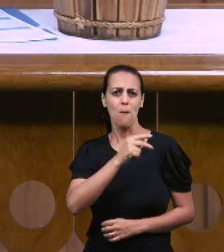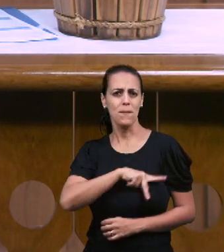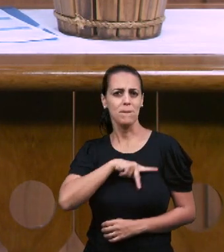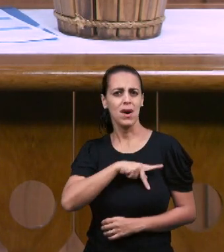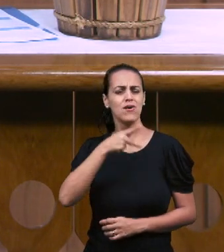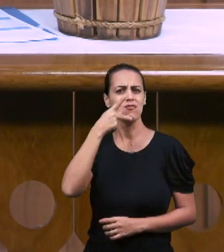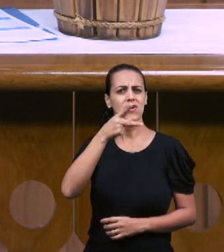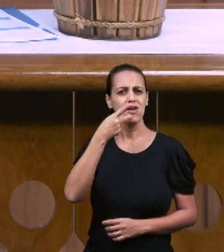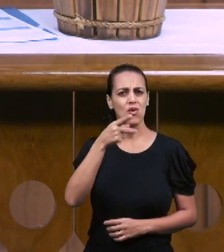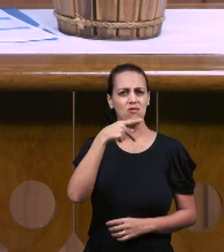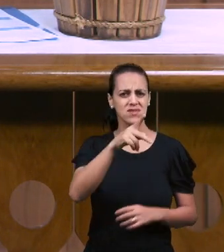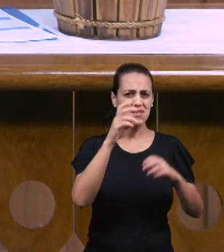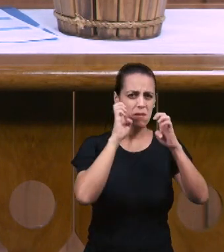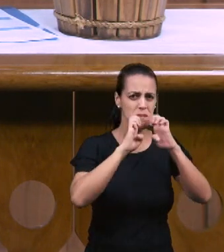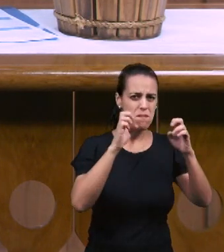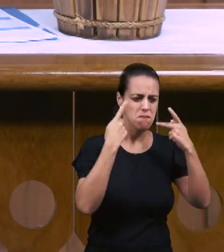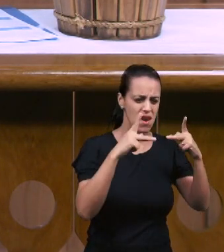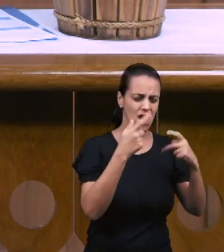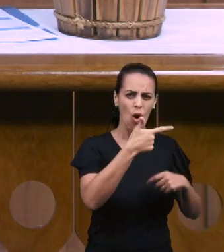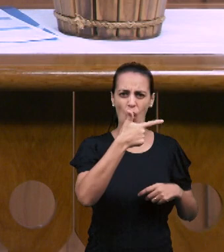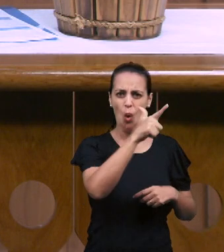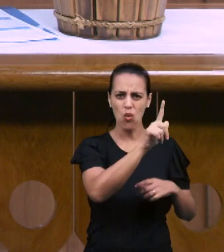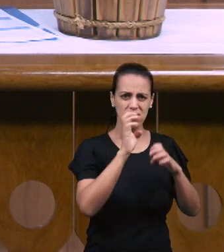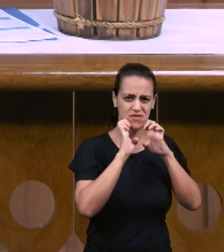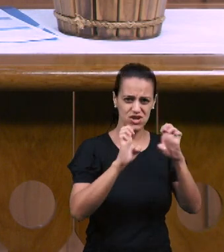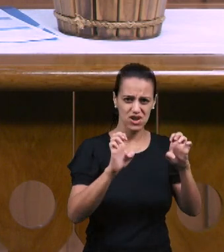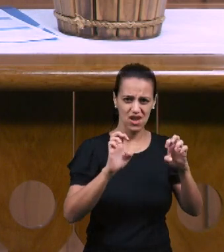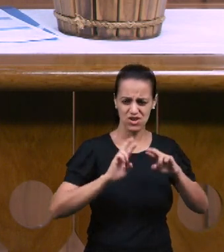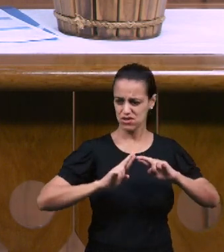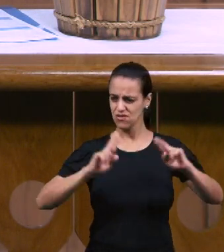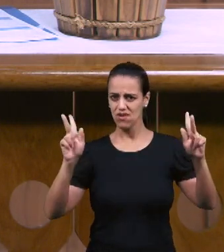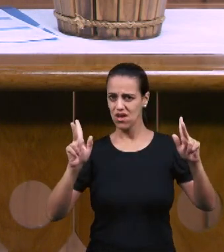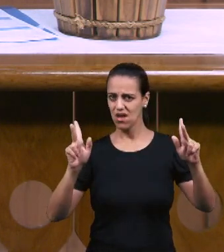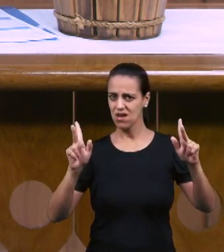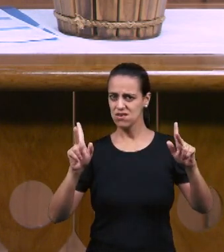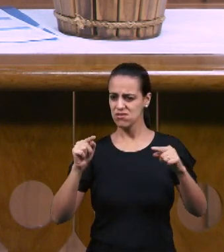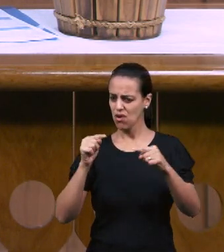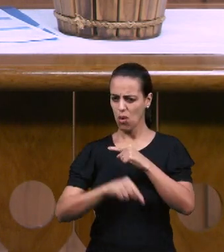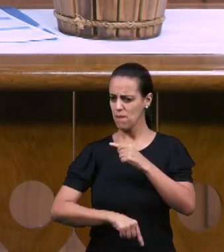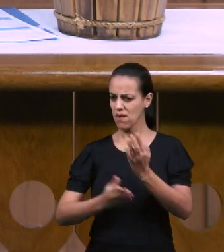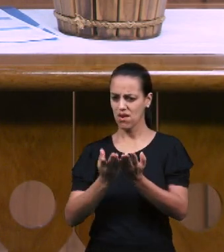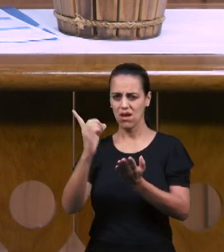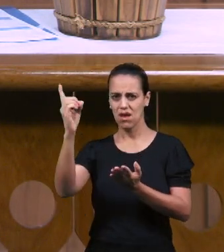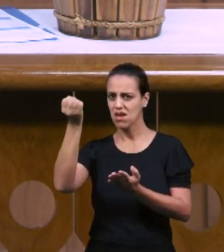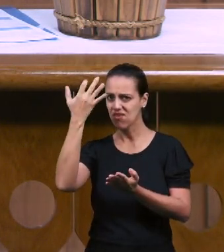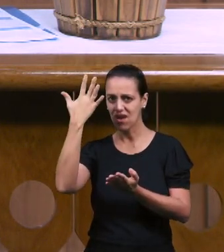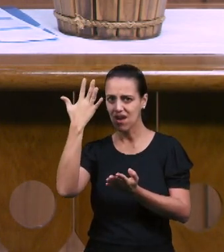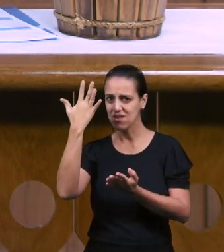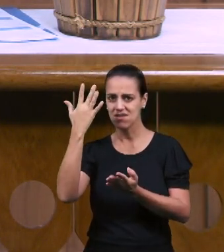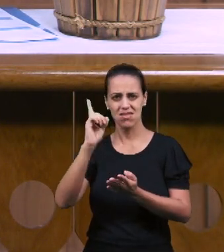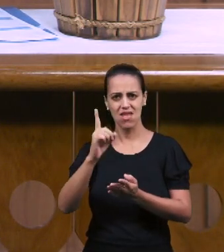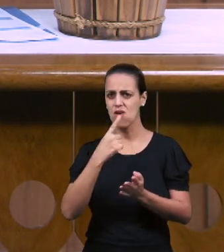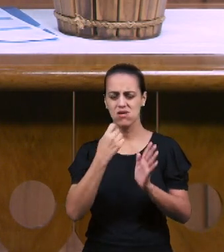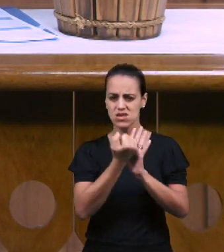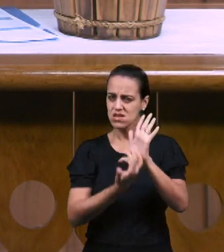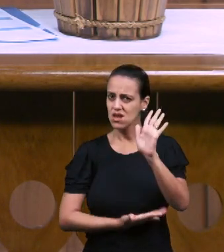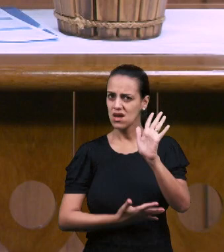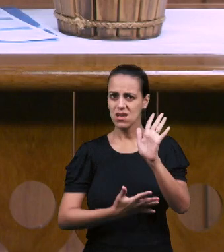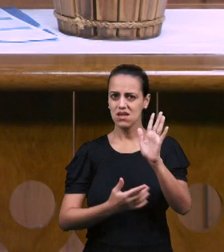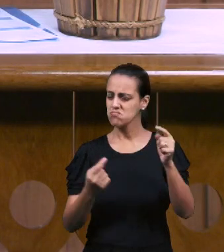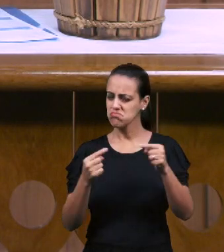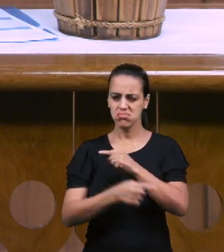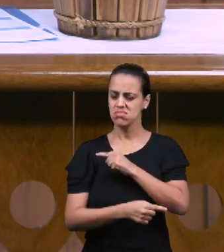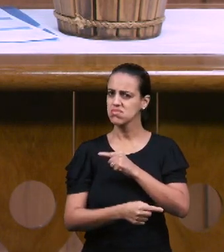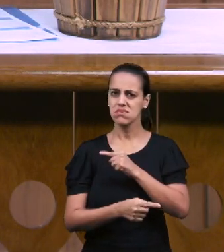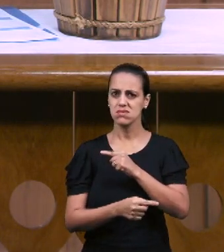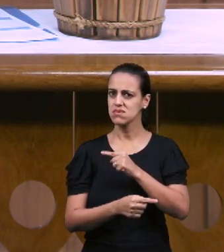qui n'est pas celui-là, ce n'est pas celui-là de la parole révélée, ce n'est pas celui du sang de Jésus, ce